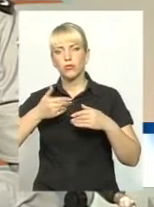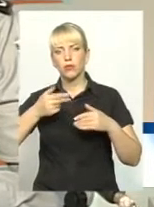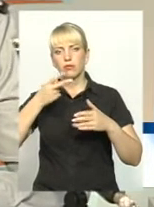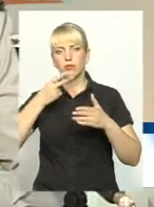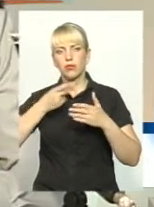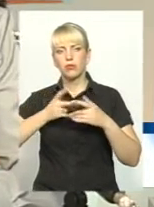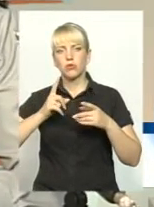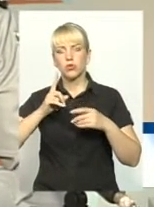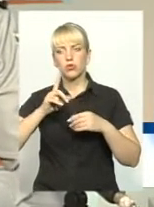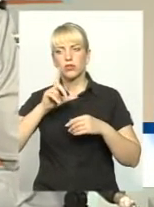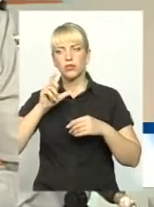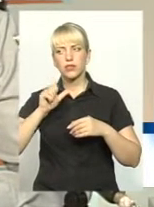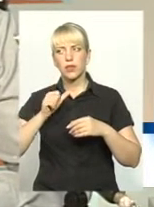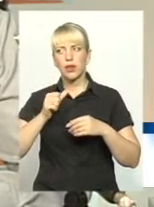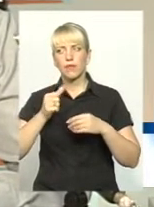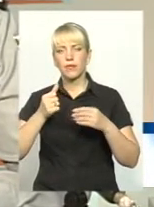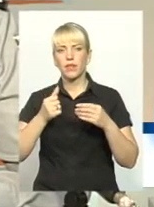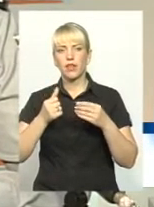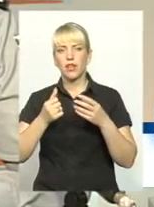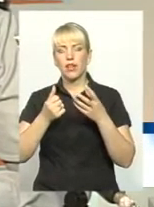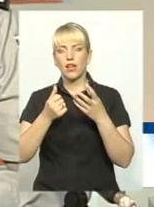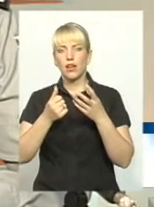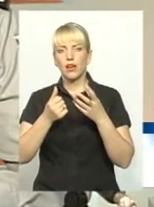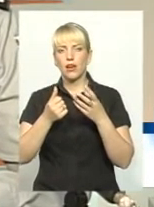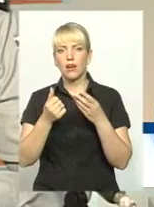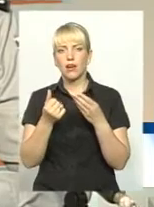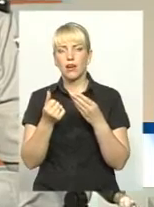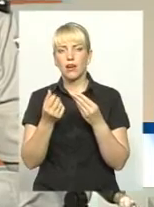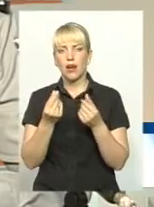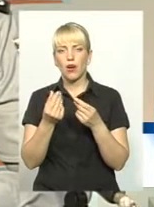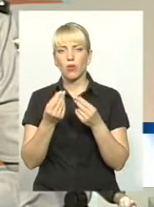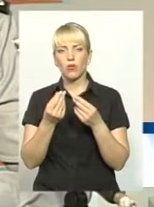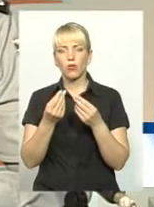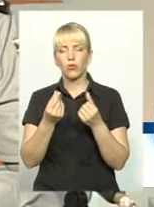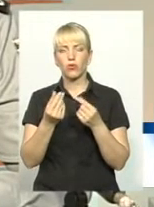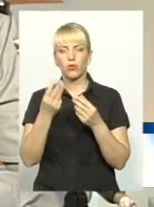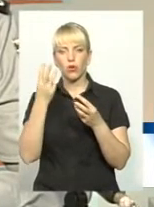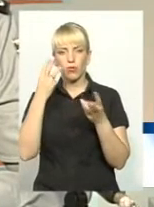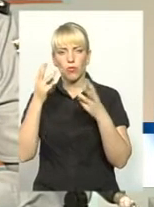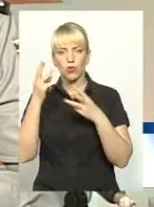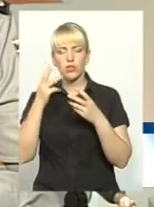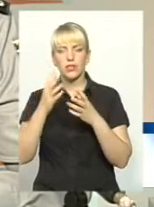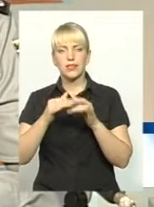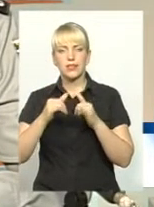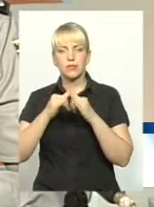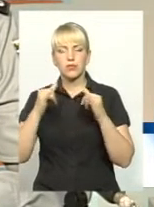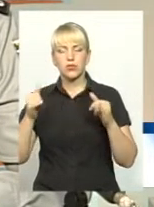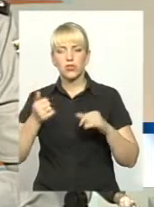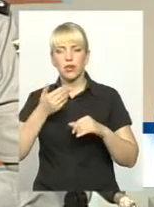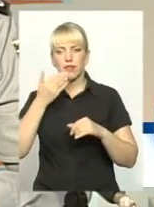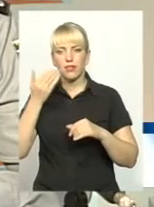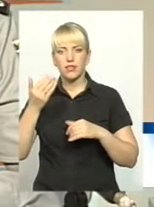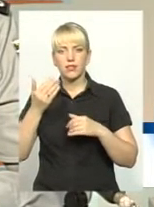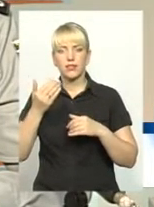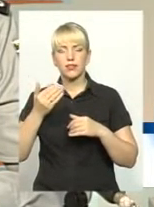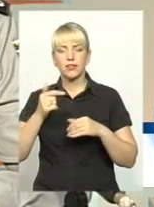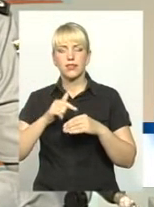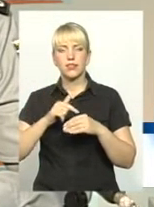бачимо, що за рахунок модернізації різко збільшилася кількість звернень і реагування, і